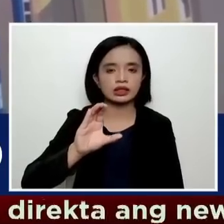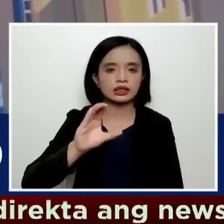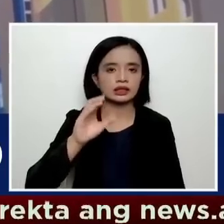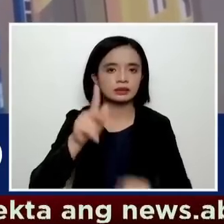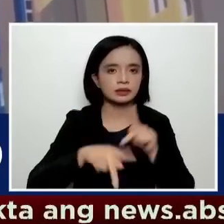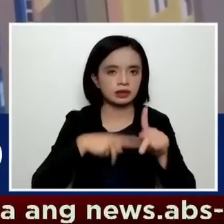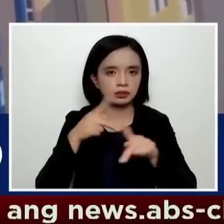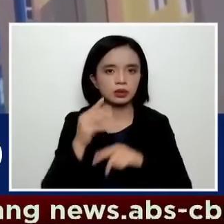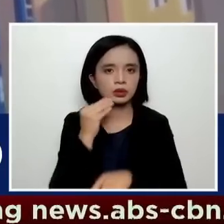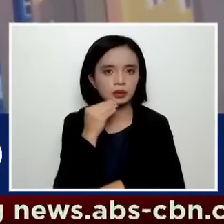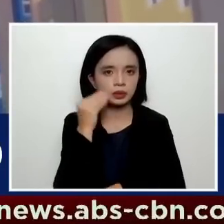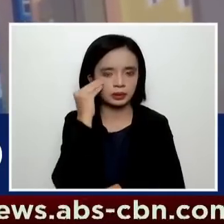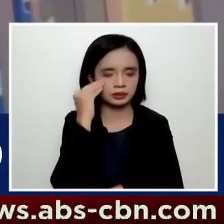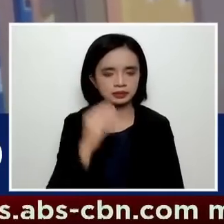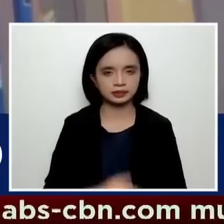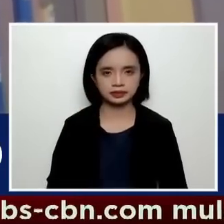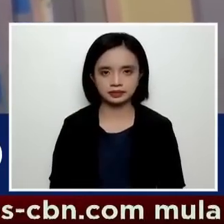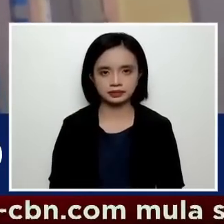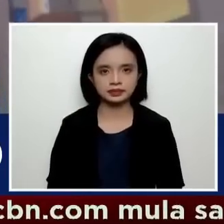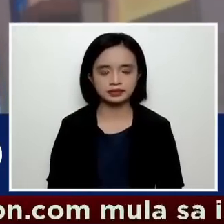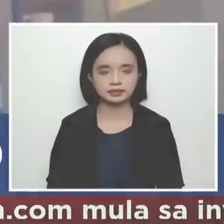Perez, ABS-CBN News.